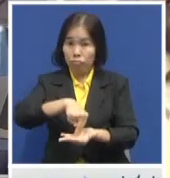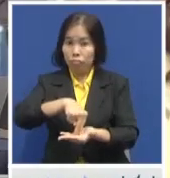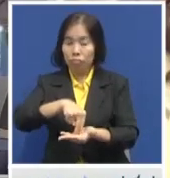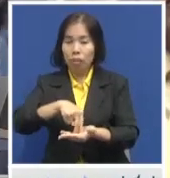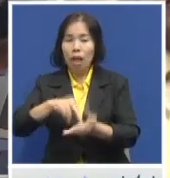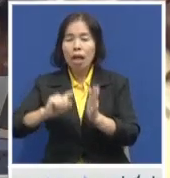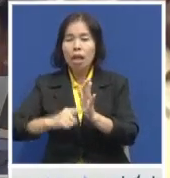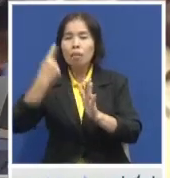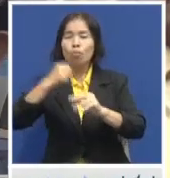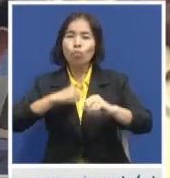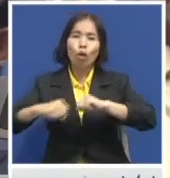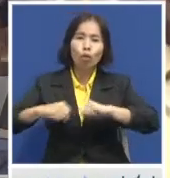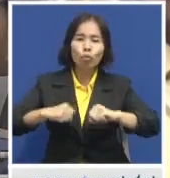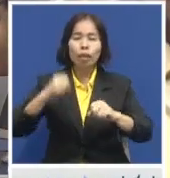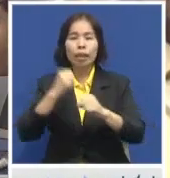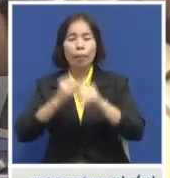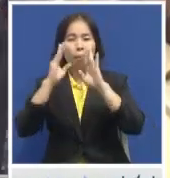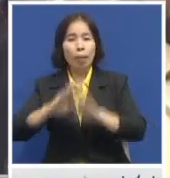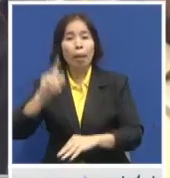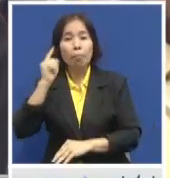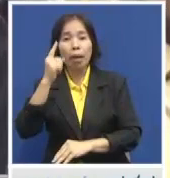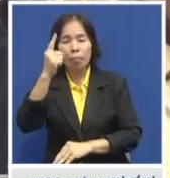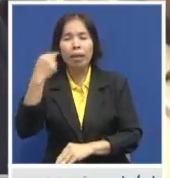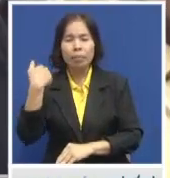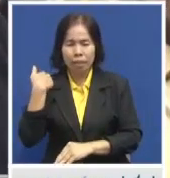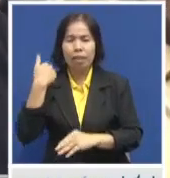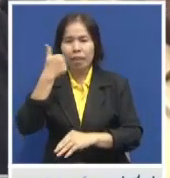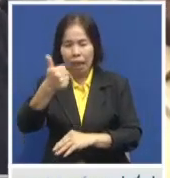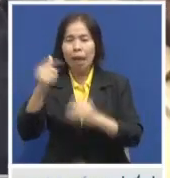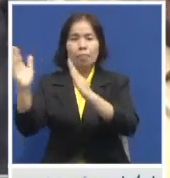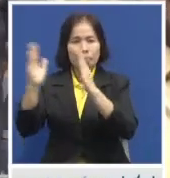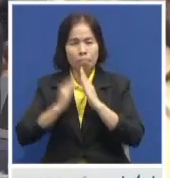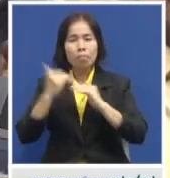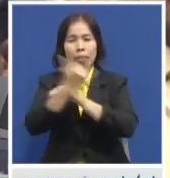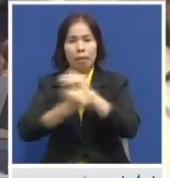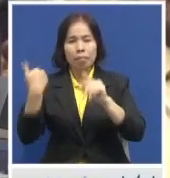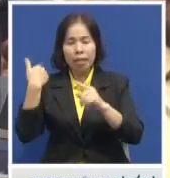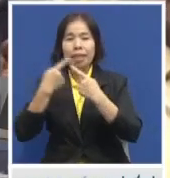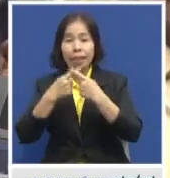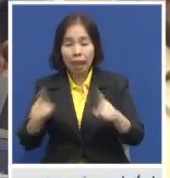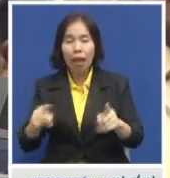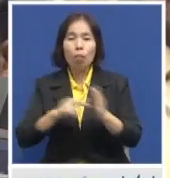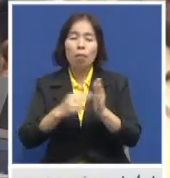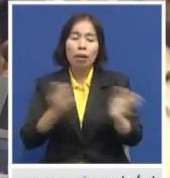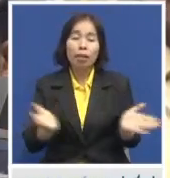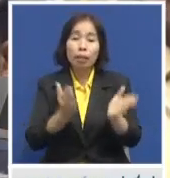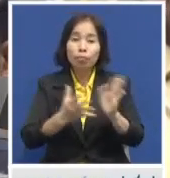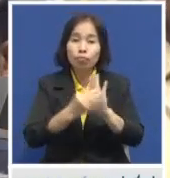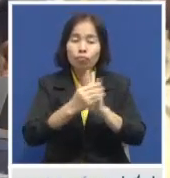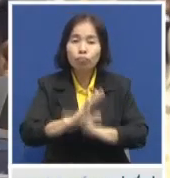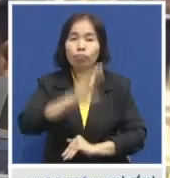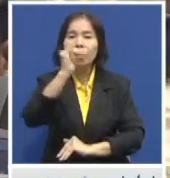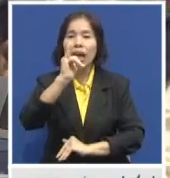สตาร์ทอัพเราก็มีแต่โอกาสที่สตาร์ทอัพของเราจะเติบโตมีน้อยยูนิคอร์นเรายังไม่มีชนประธานเรามีไหม